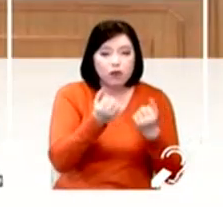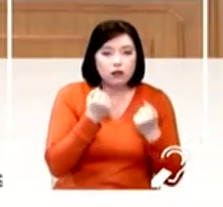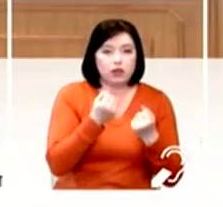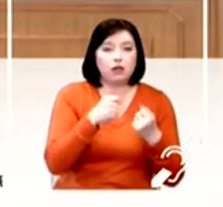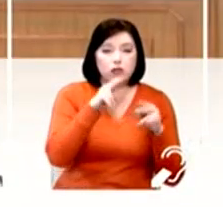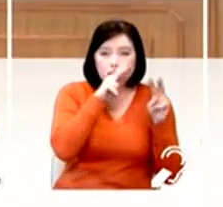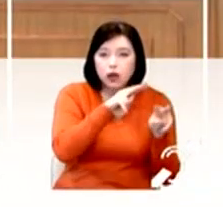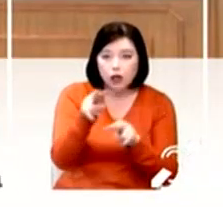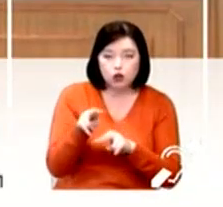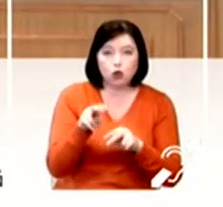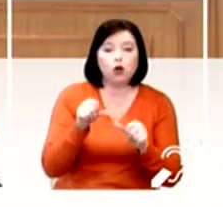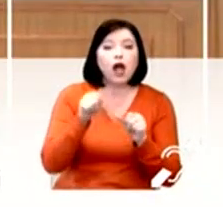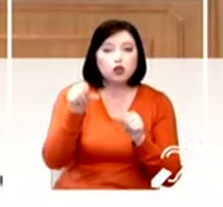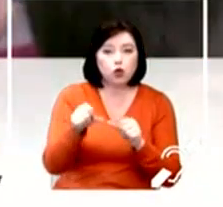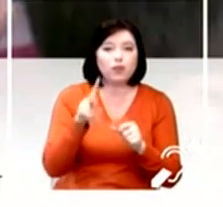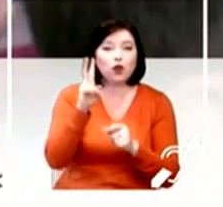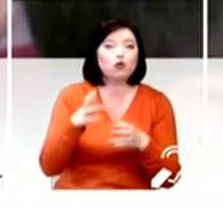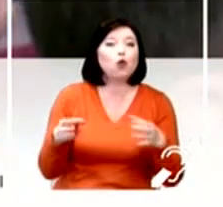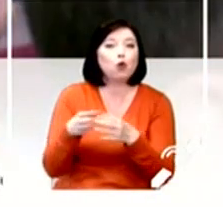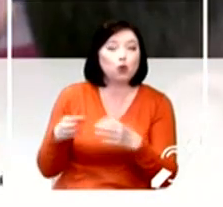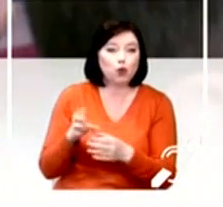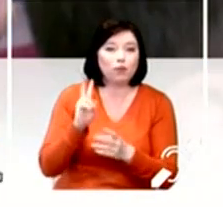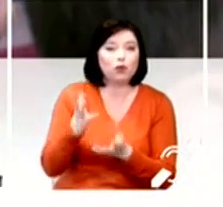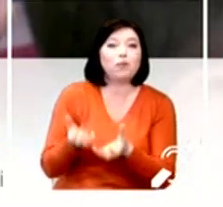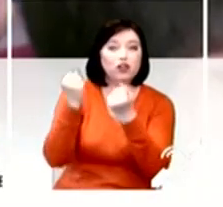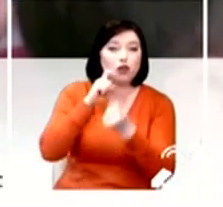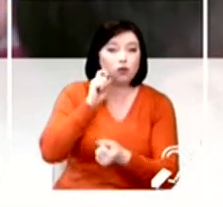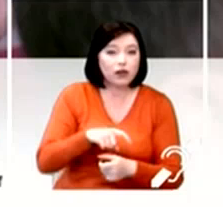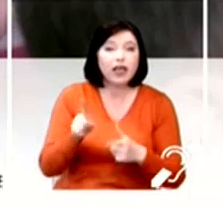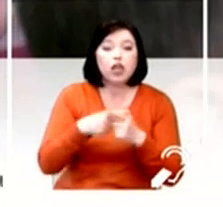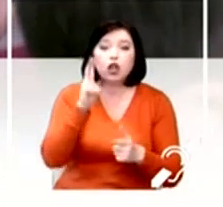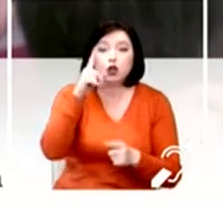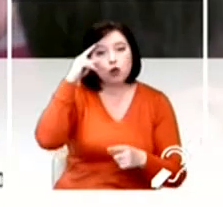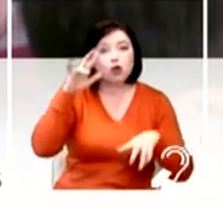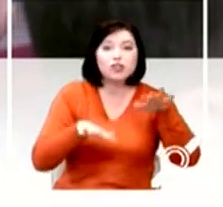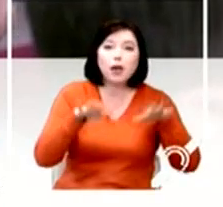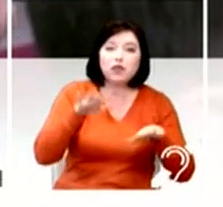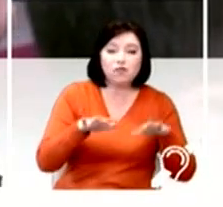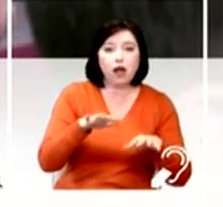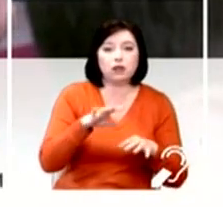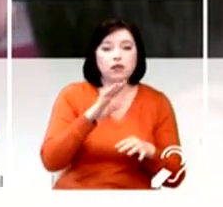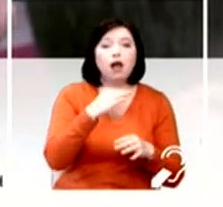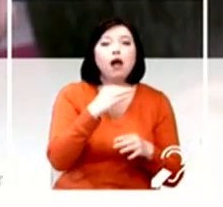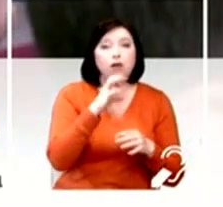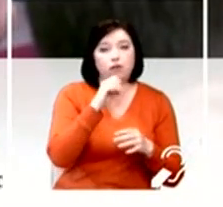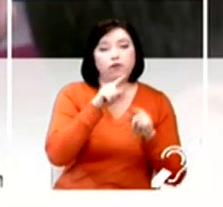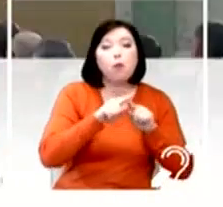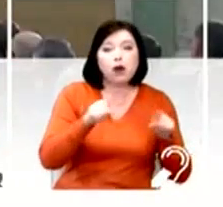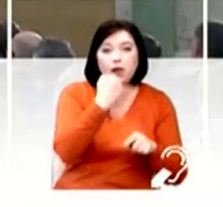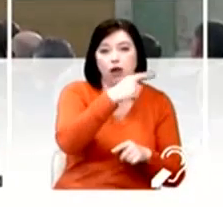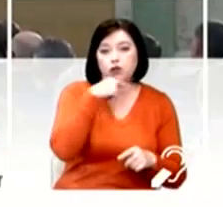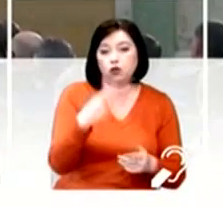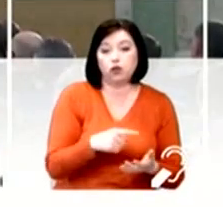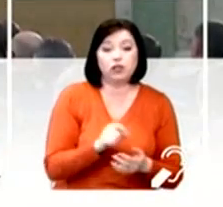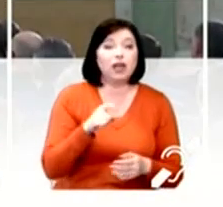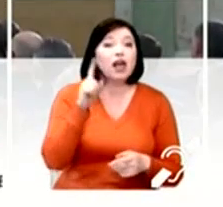vizorul autorităților, în special militanții pro-ucraineni sau cei care pun la îndoială narativele folosite de propaganda rusă.